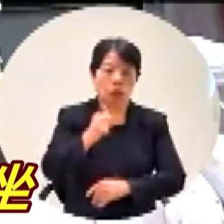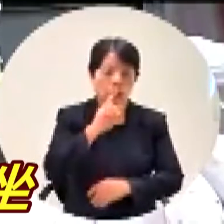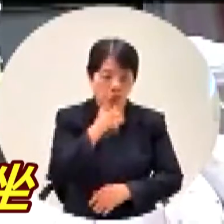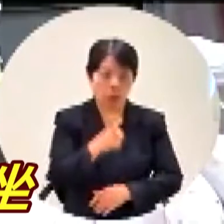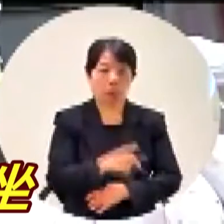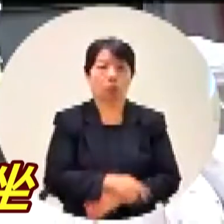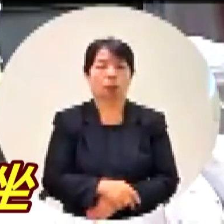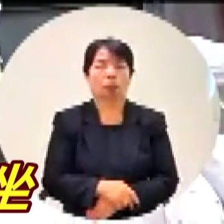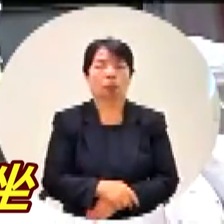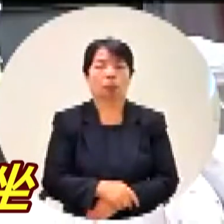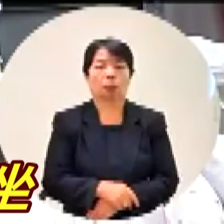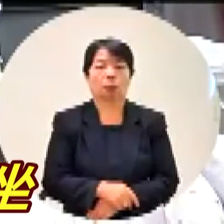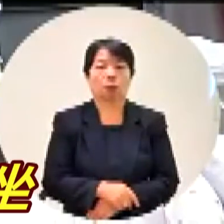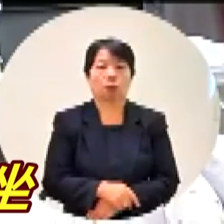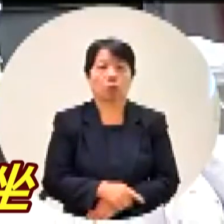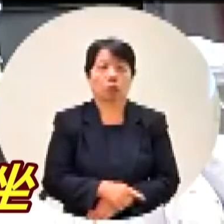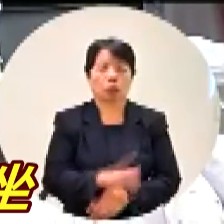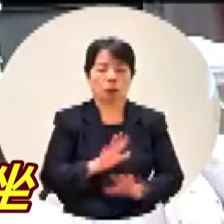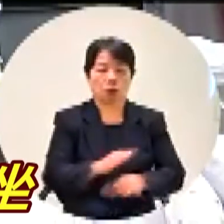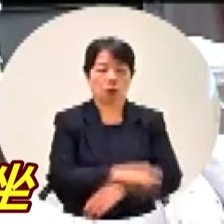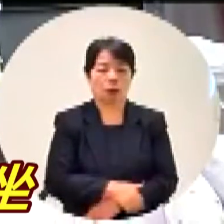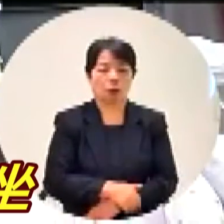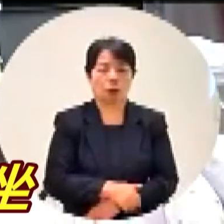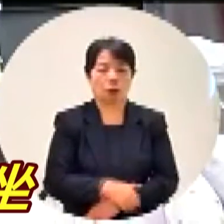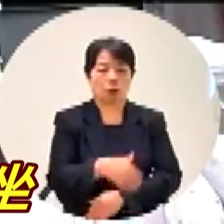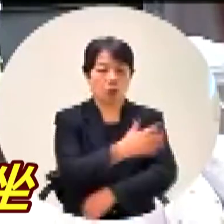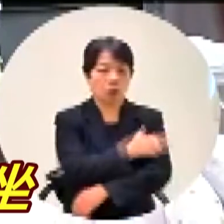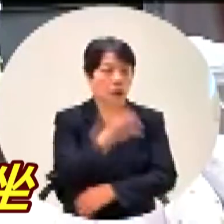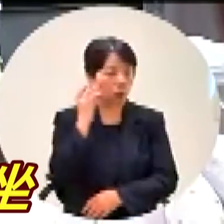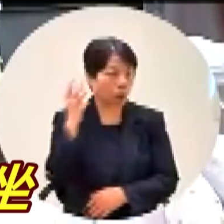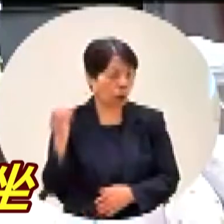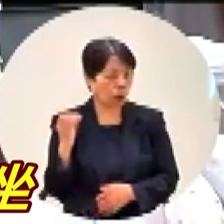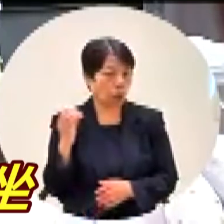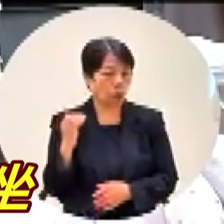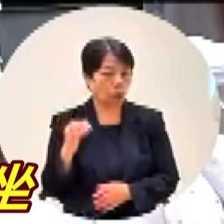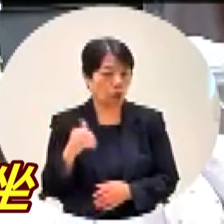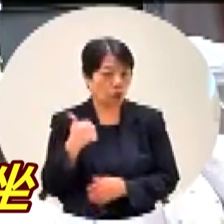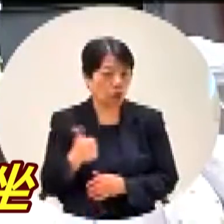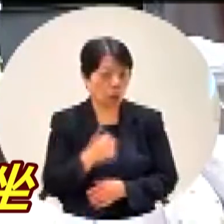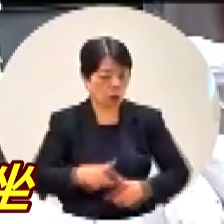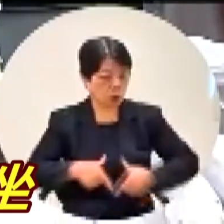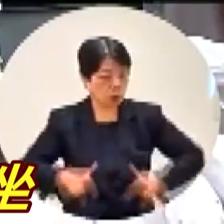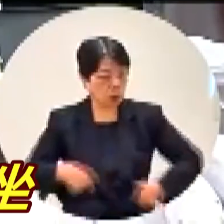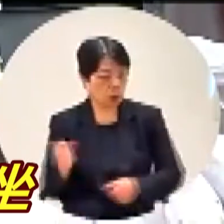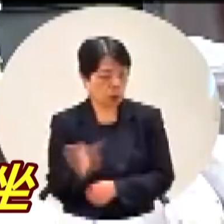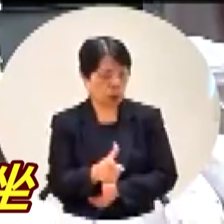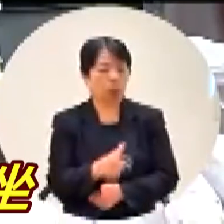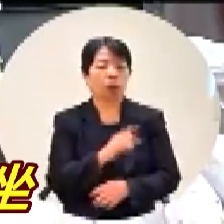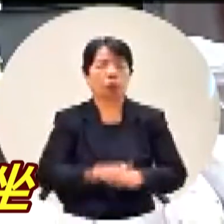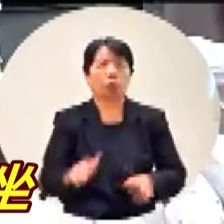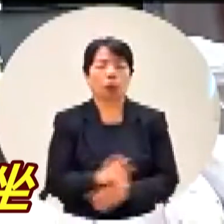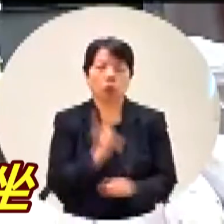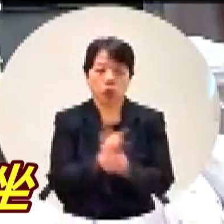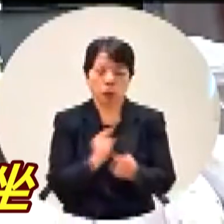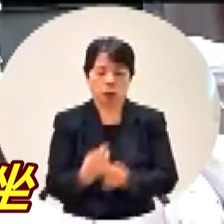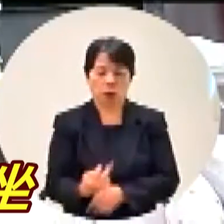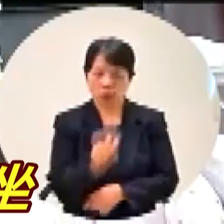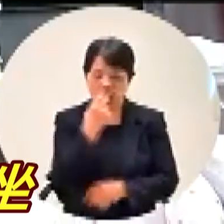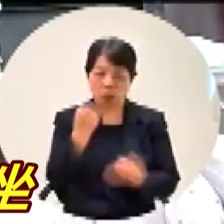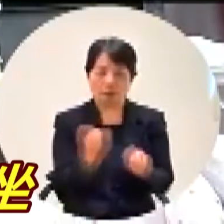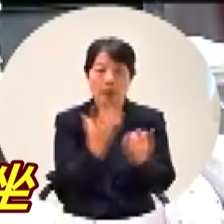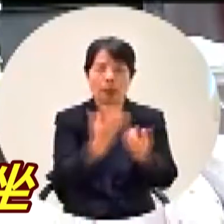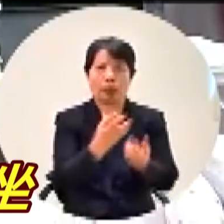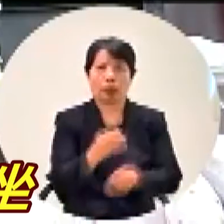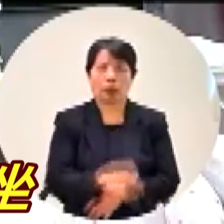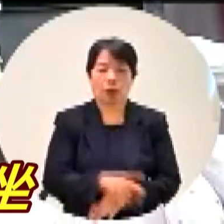样你比不上陈局副市长。陈局副市长在气爆，陈局市长他在气爆案的时候，马上一位